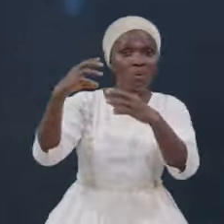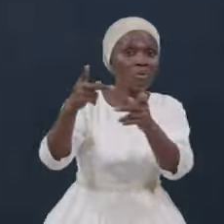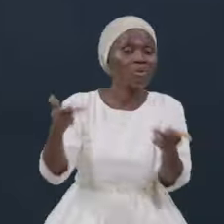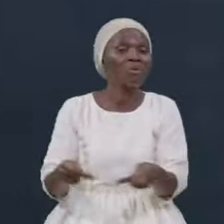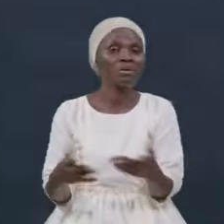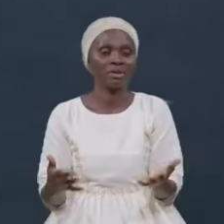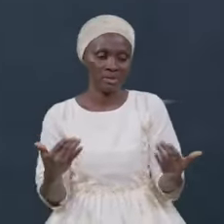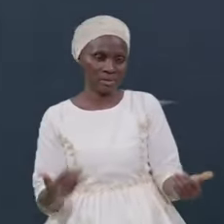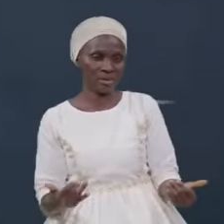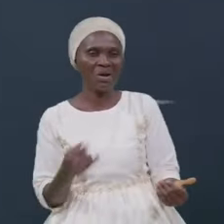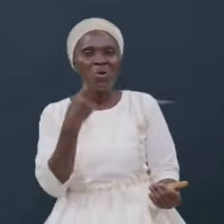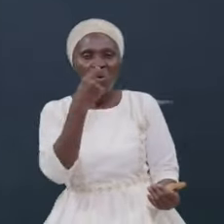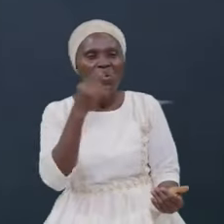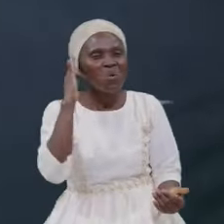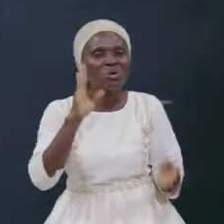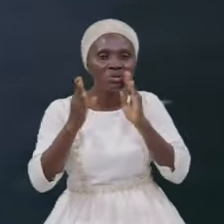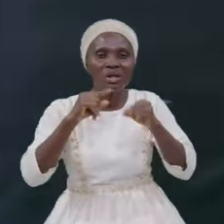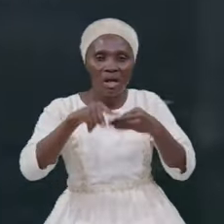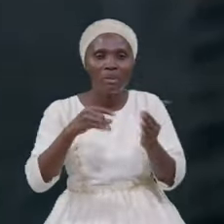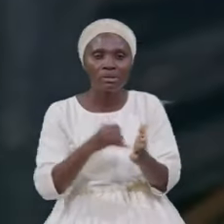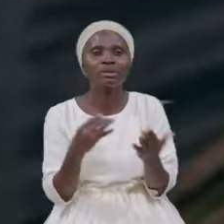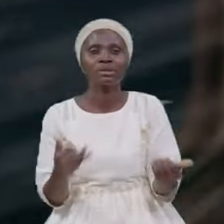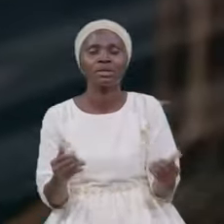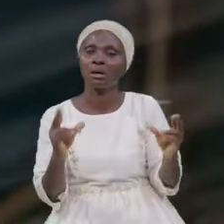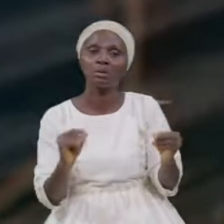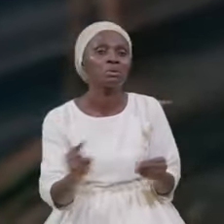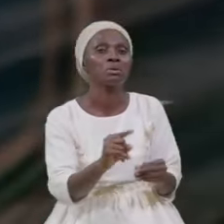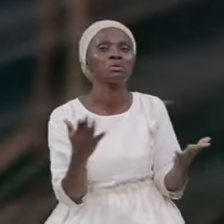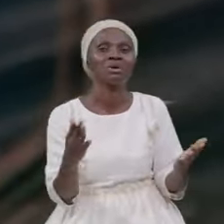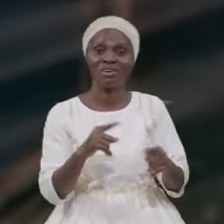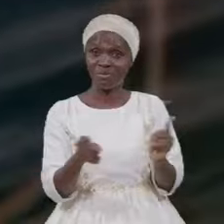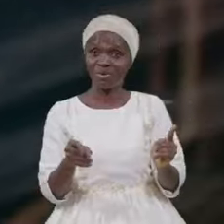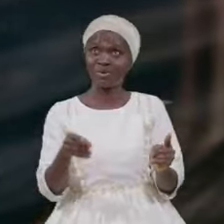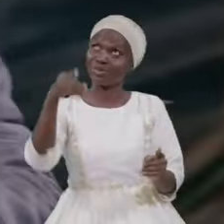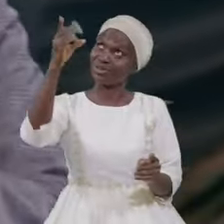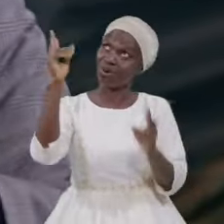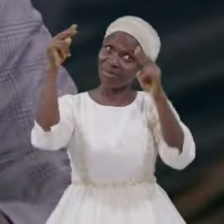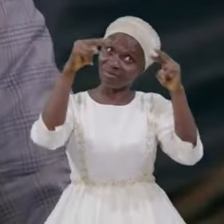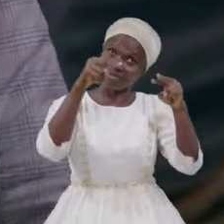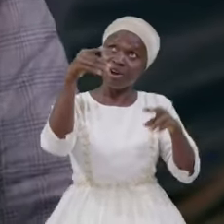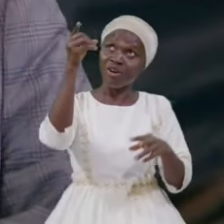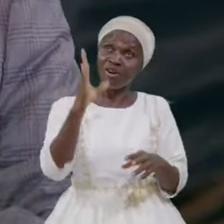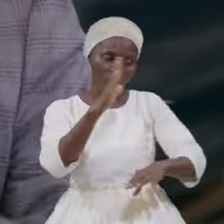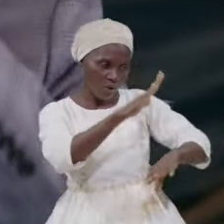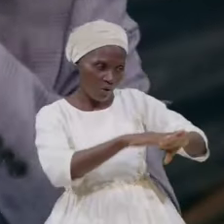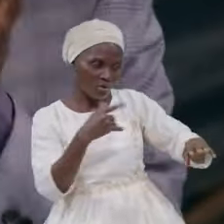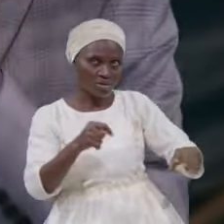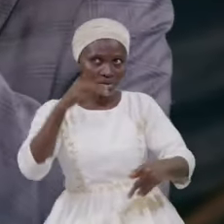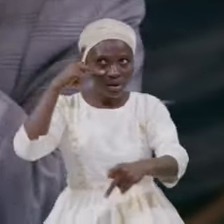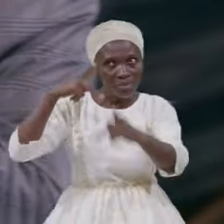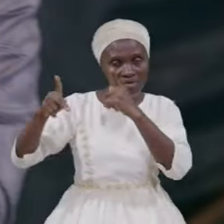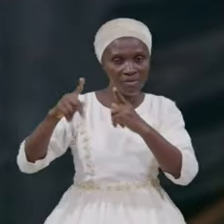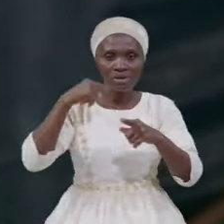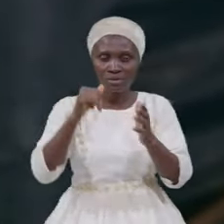a dit au prophète, il dit, va à David et dis-lui, Dieu